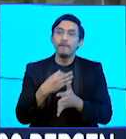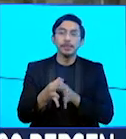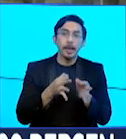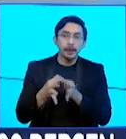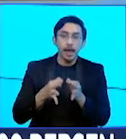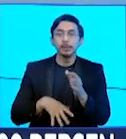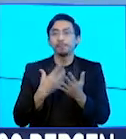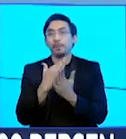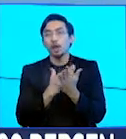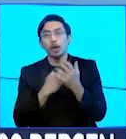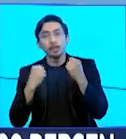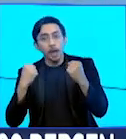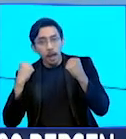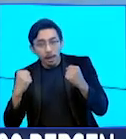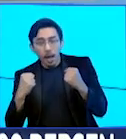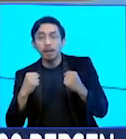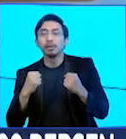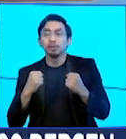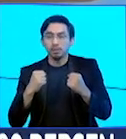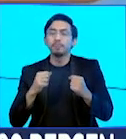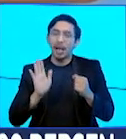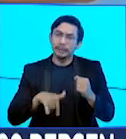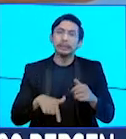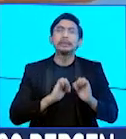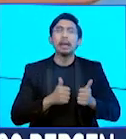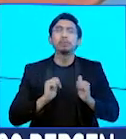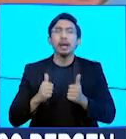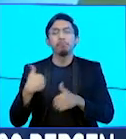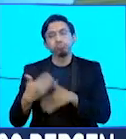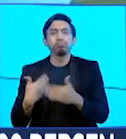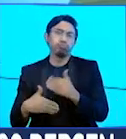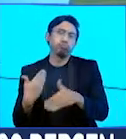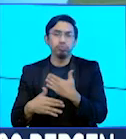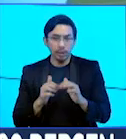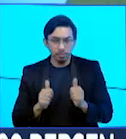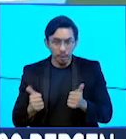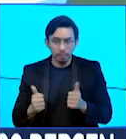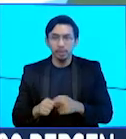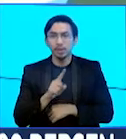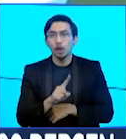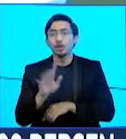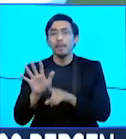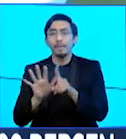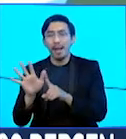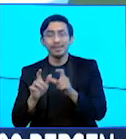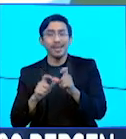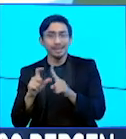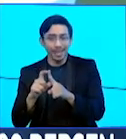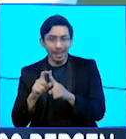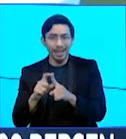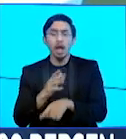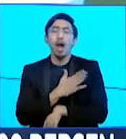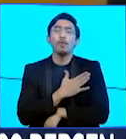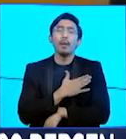tengah dipersiapkan oleh sekolah. Total 511 sekolah dasar dan 119 sekolah menengah pertama di Kabupaten Sleman telah